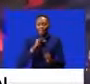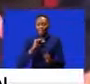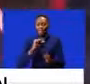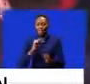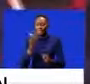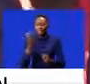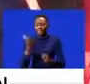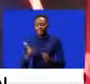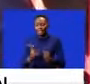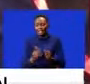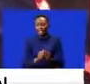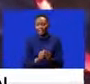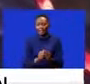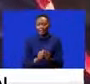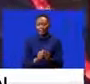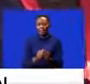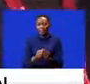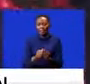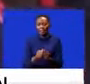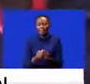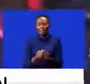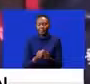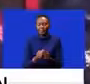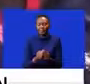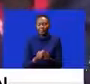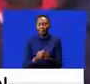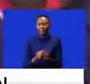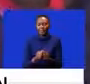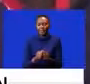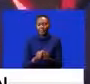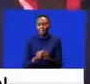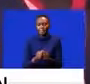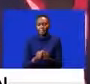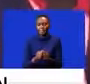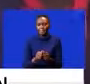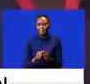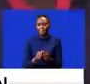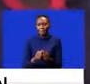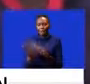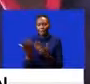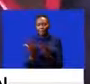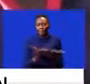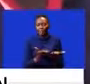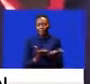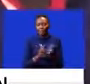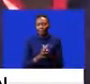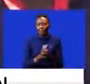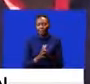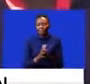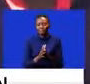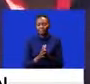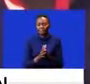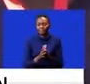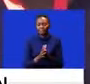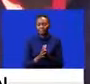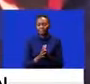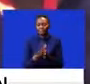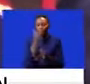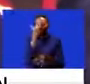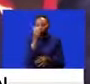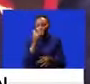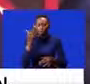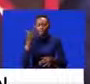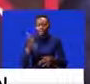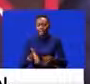be amiye thuolo machiegni, yware yo machiegni ki ichomo wang'i tir wang' jowini eri mar Kala TV. Ang'o mokeli ka?